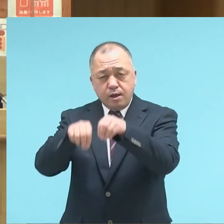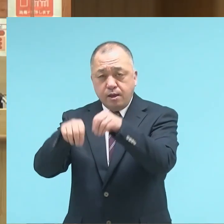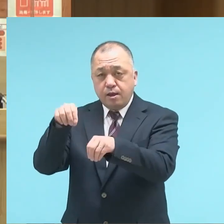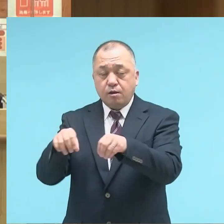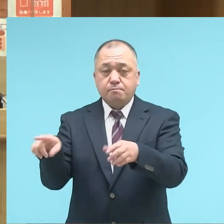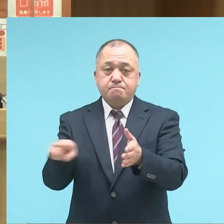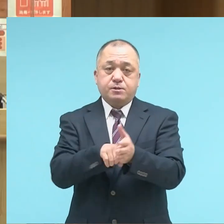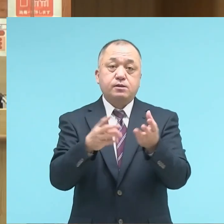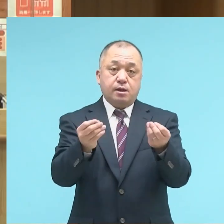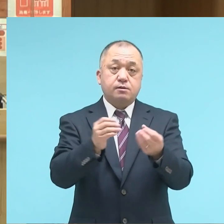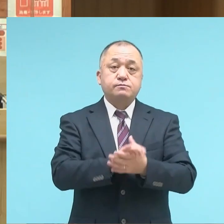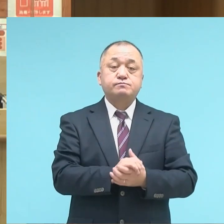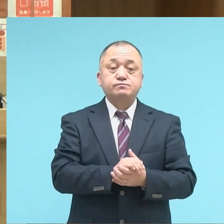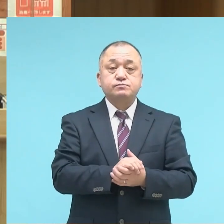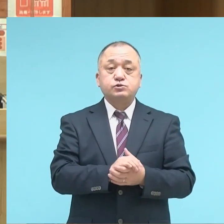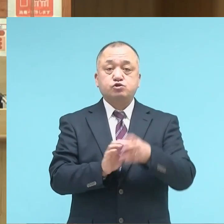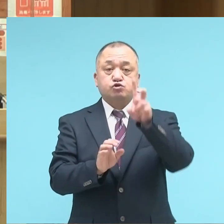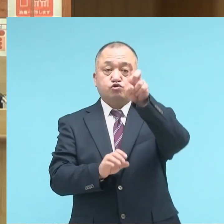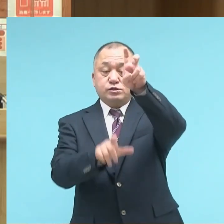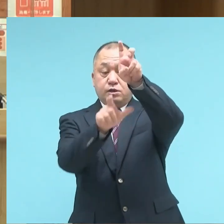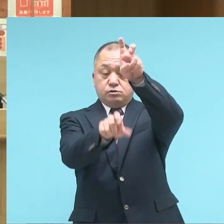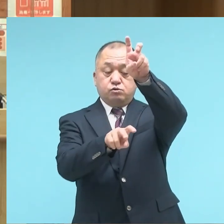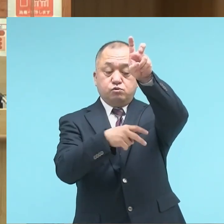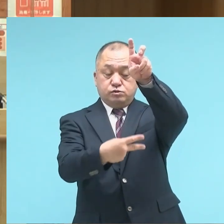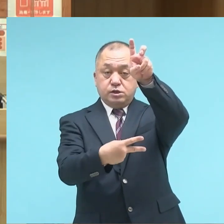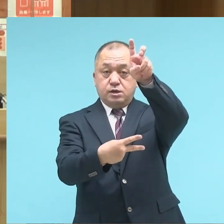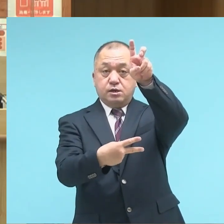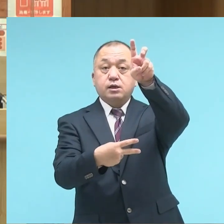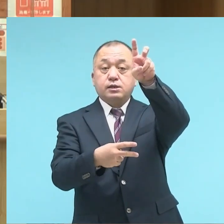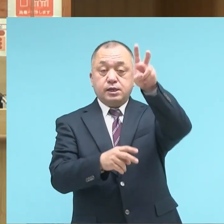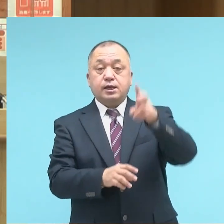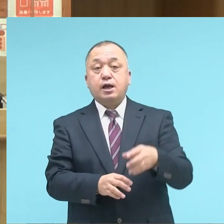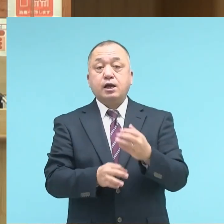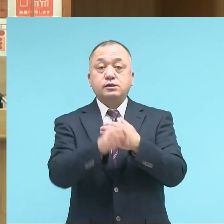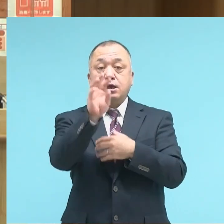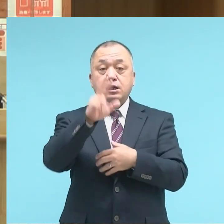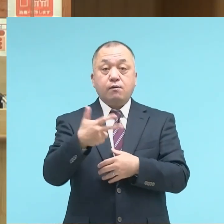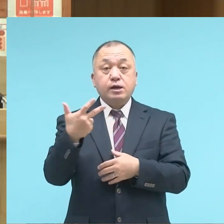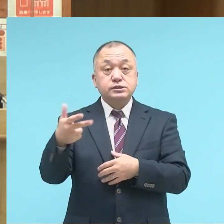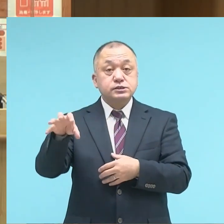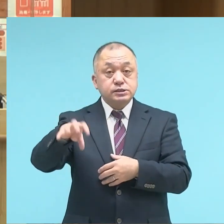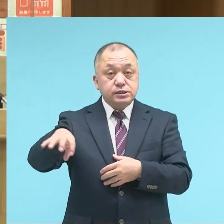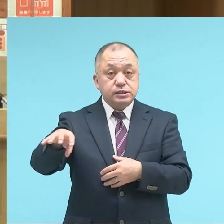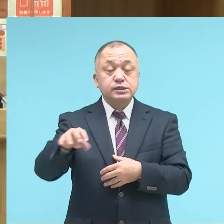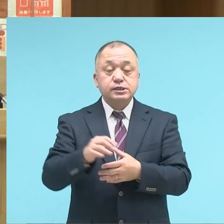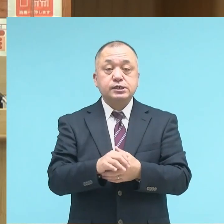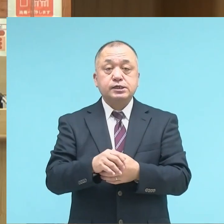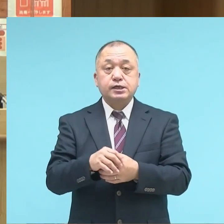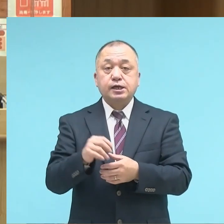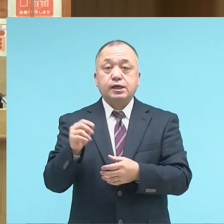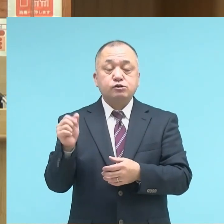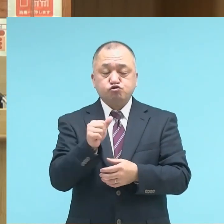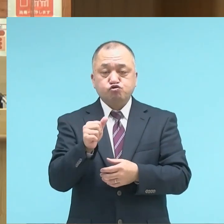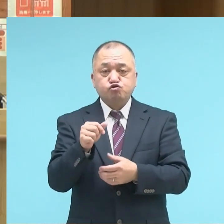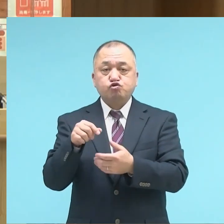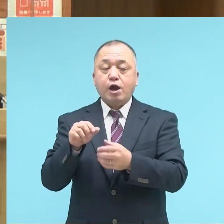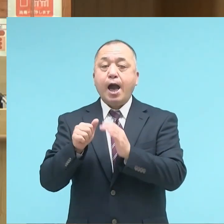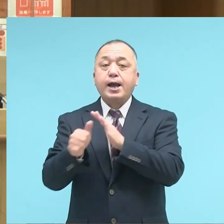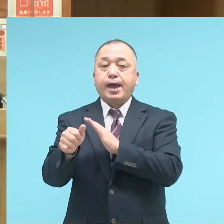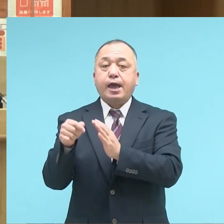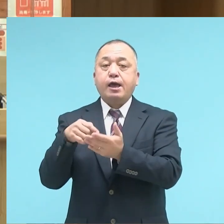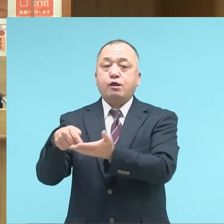ども、12月の2日でありますが、旭川市として近日中に自衛隊の派遣の要請を行う、そういった予